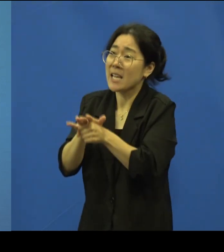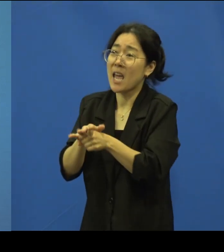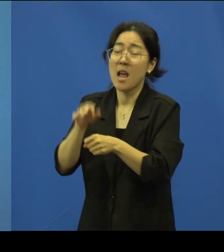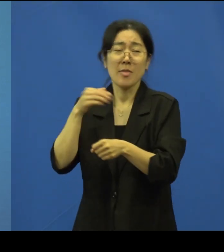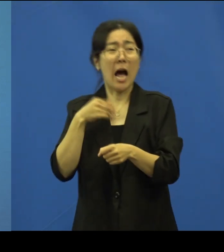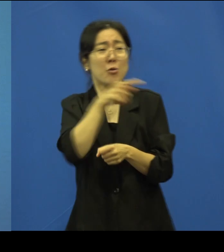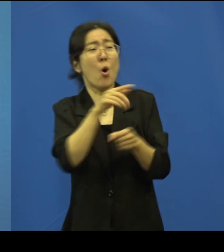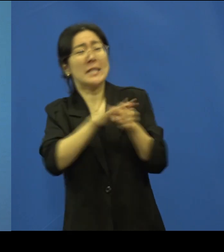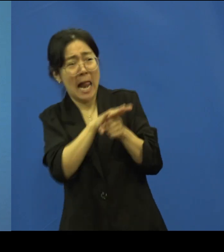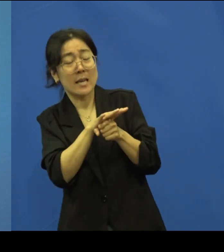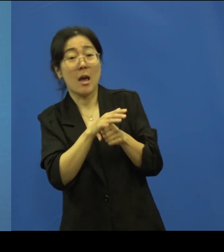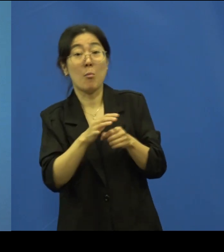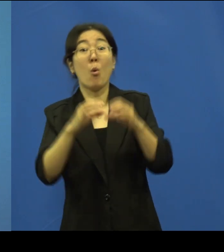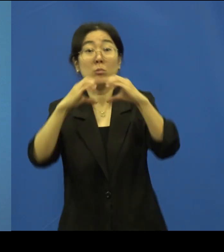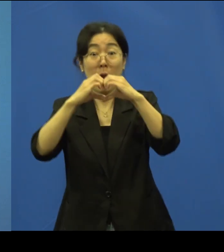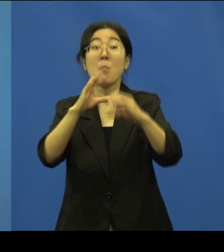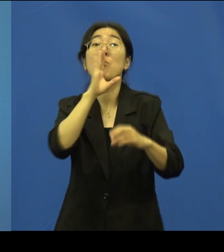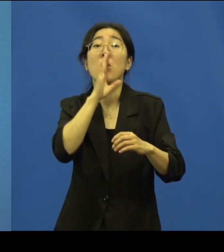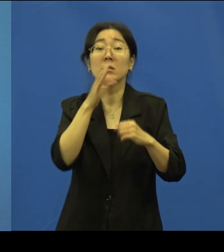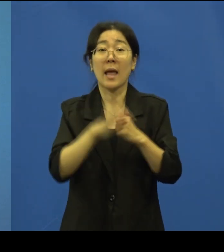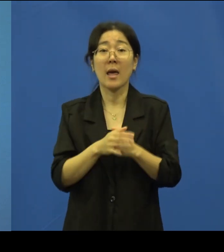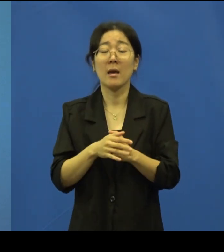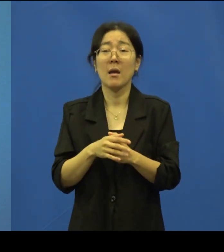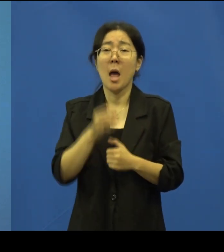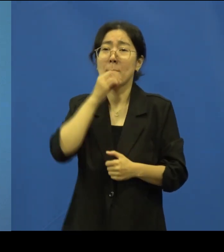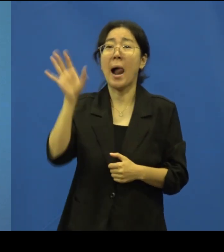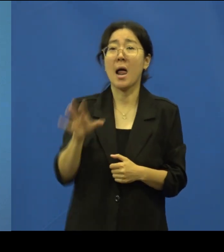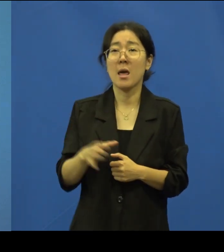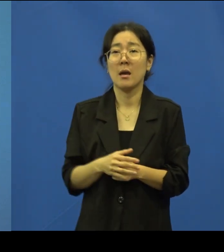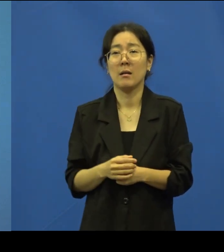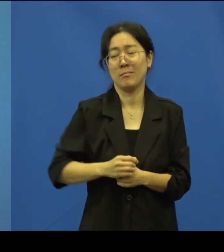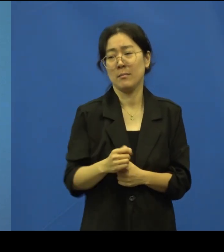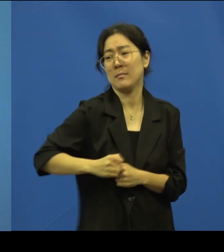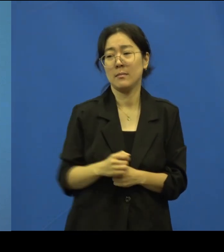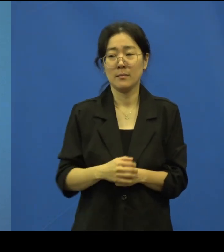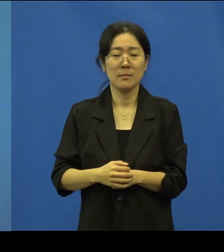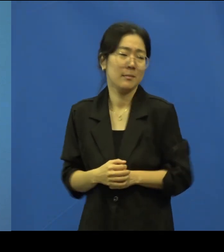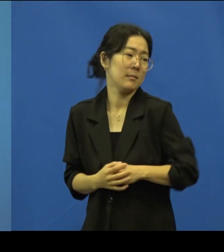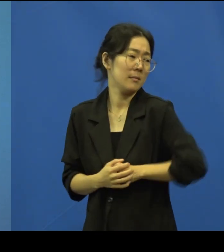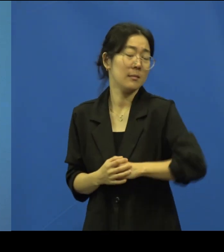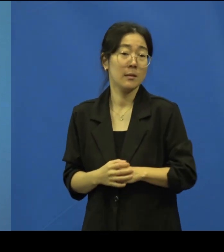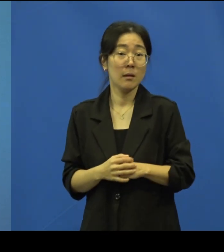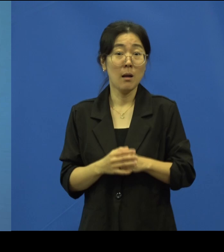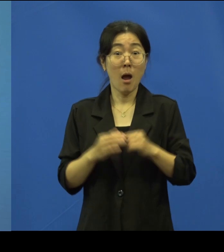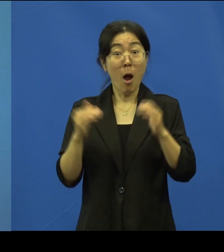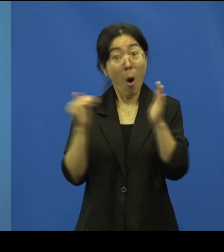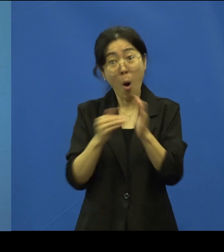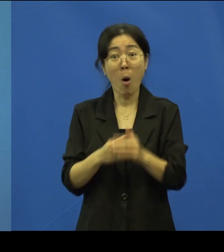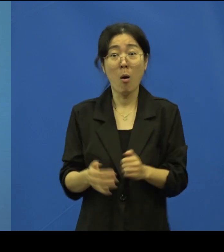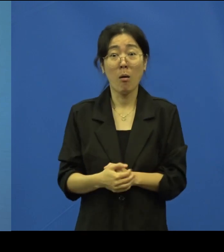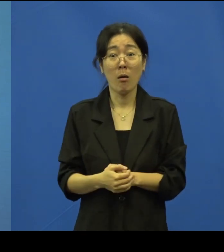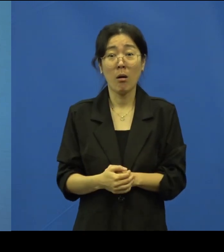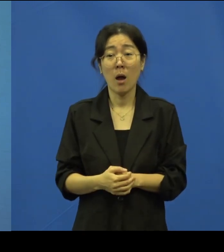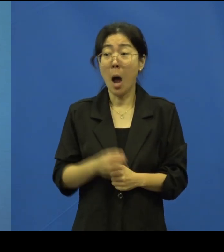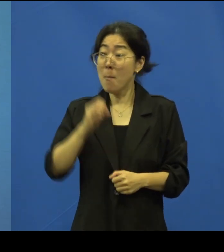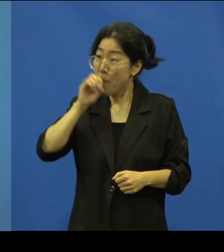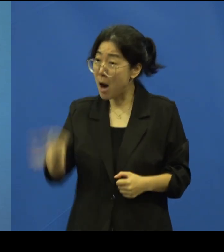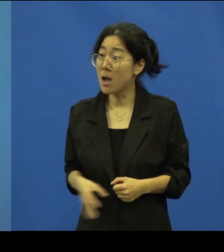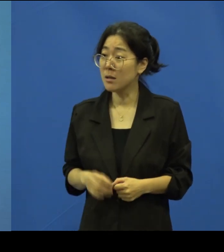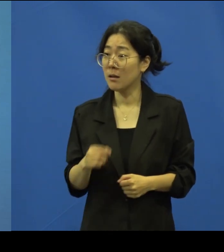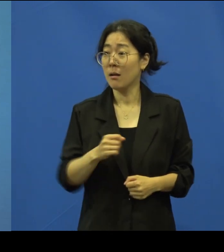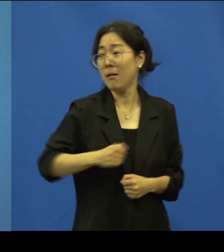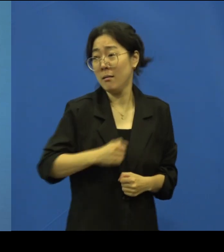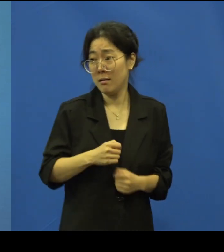거죠. 썸 타는 건 사랑이 아니에요. 썸 타다가 끝, 저 여자랑 저랑 썸 타고 저기랑